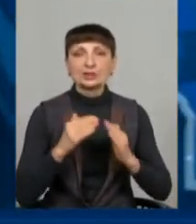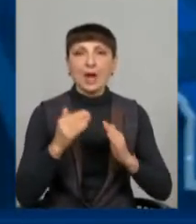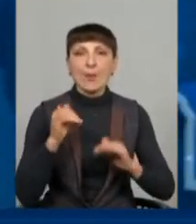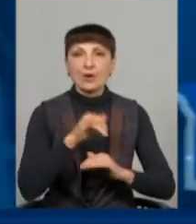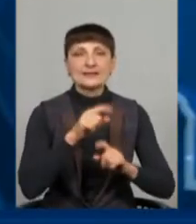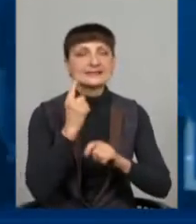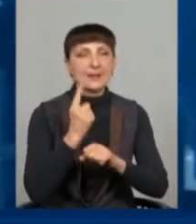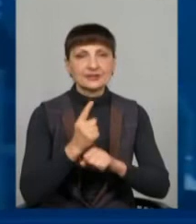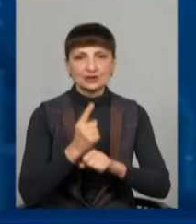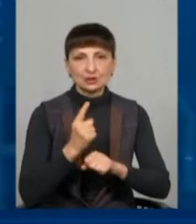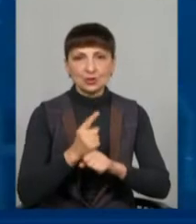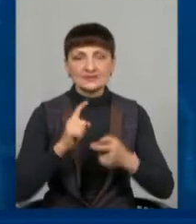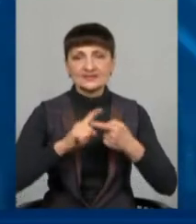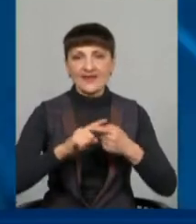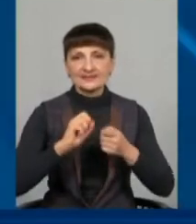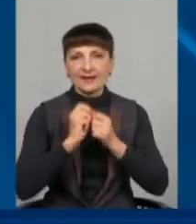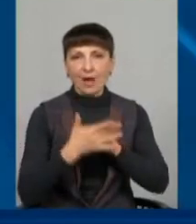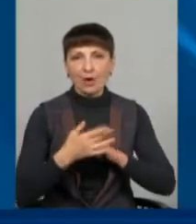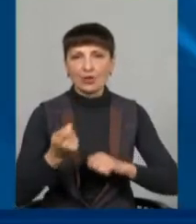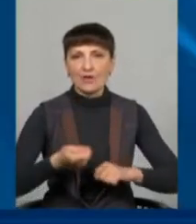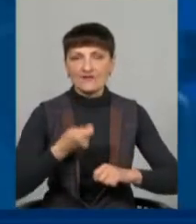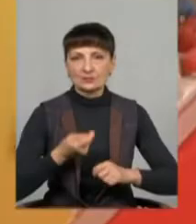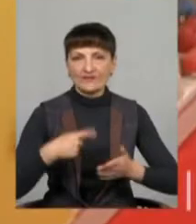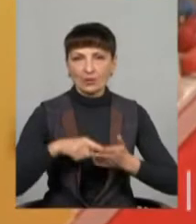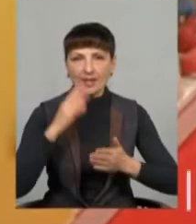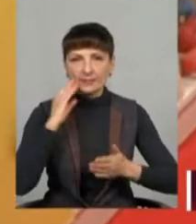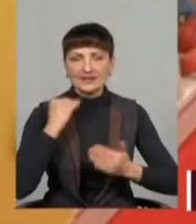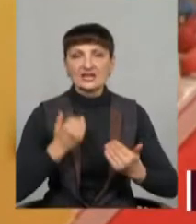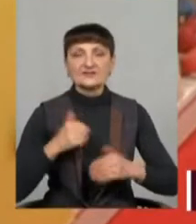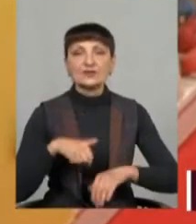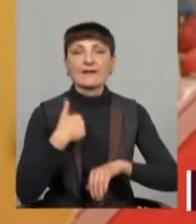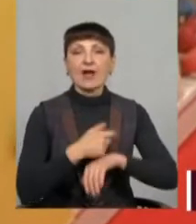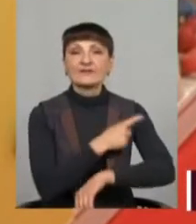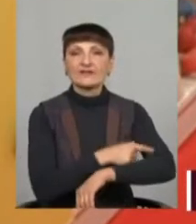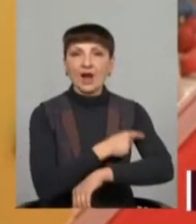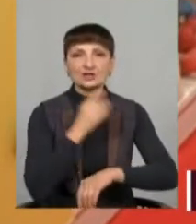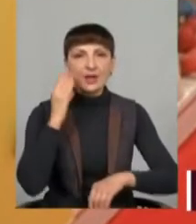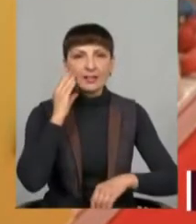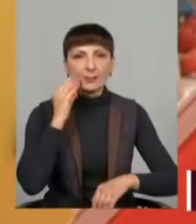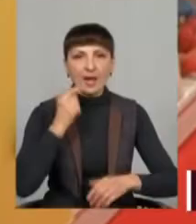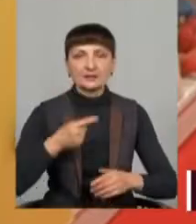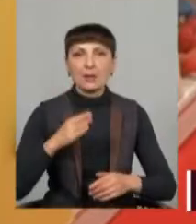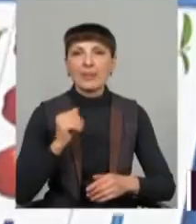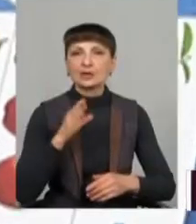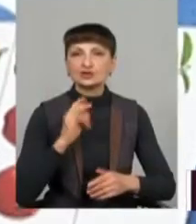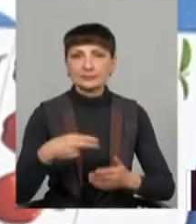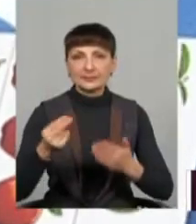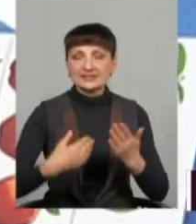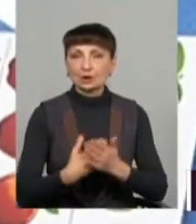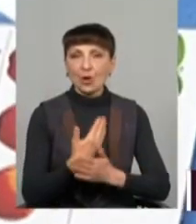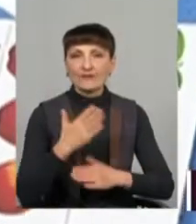праздников запрещено из-за эпидемиологической ситуации в городе. Сегодня главный санврач мегаполиса Жандарбек Бекшин подписал